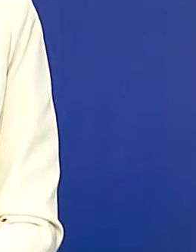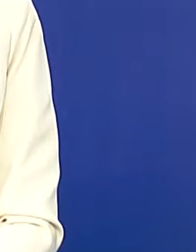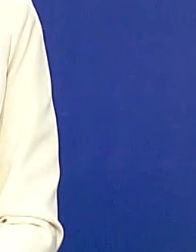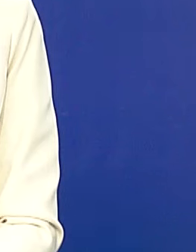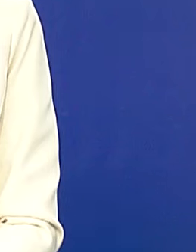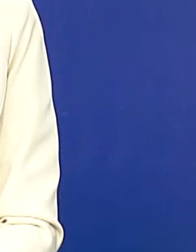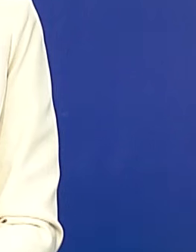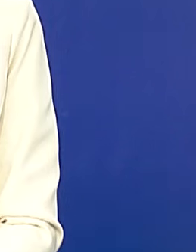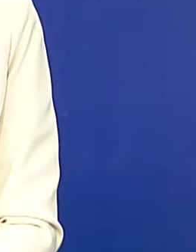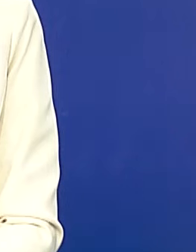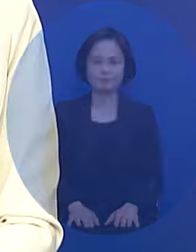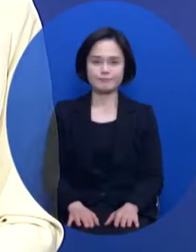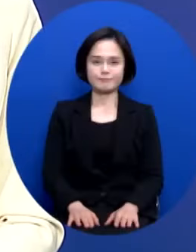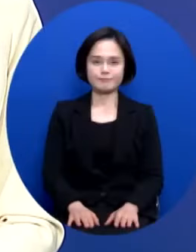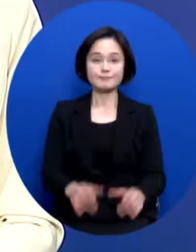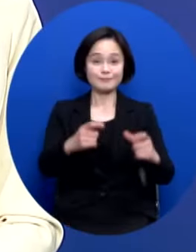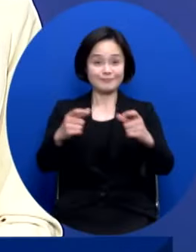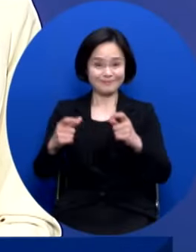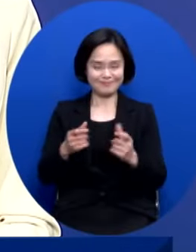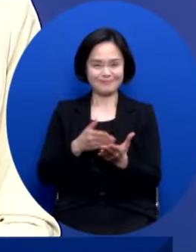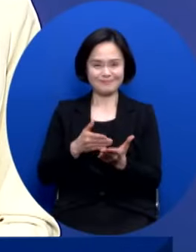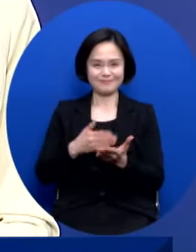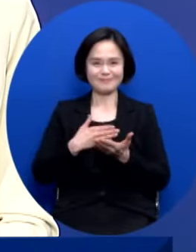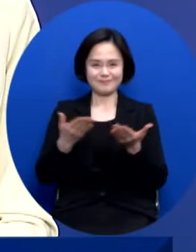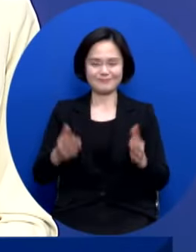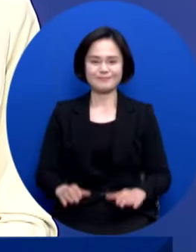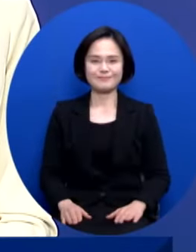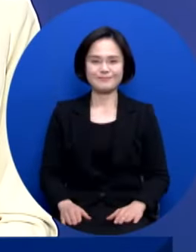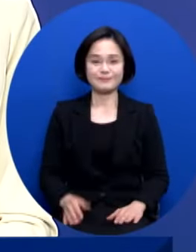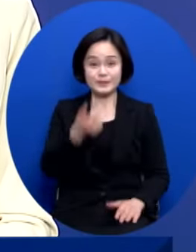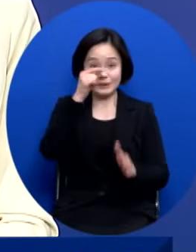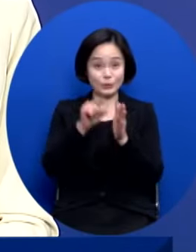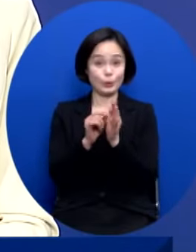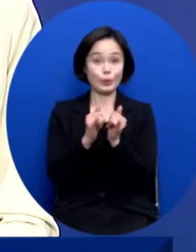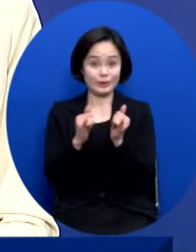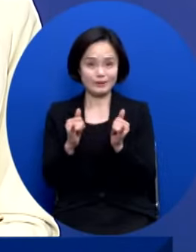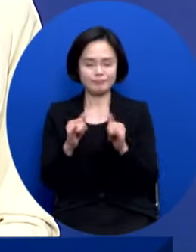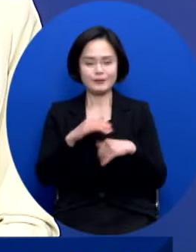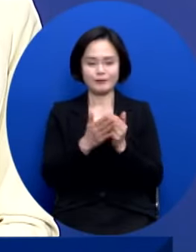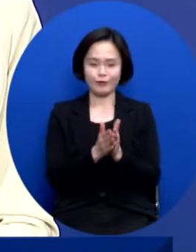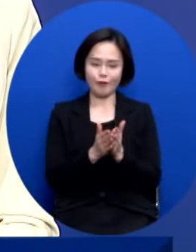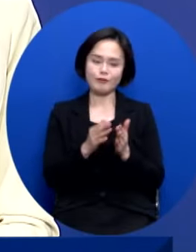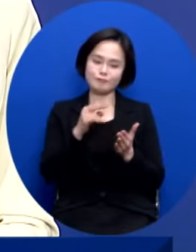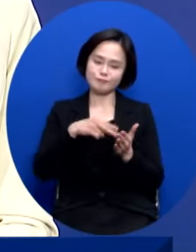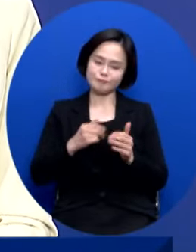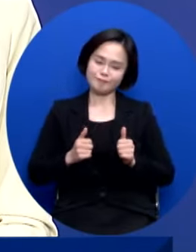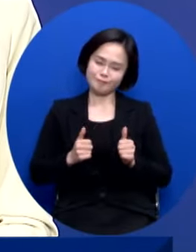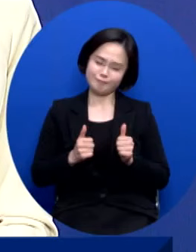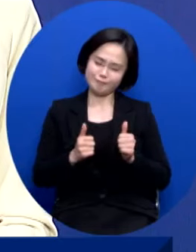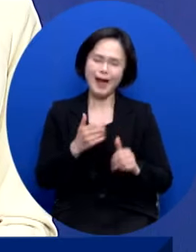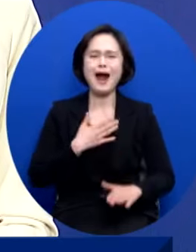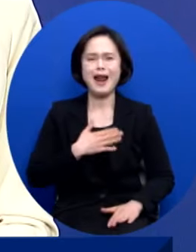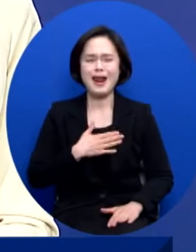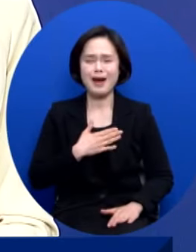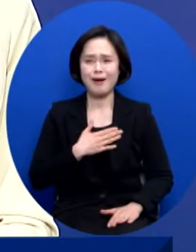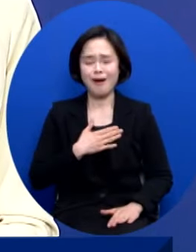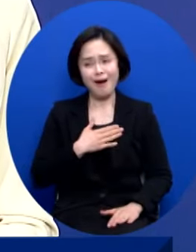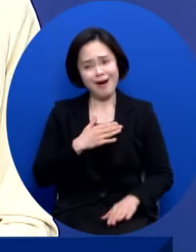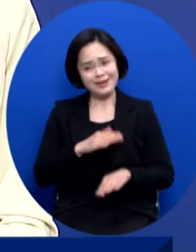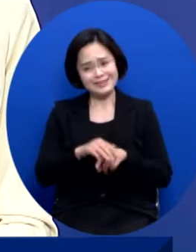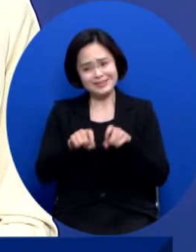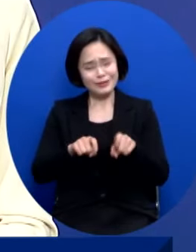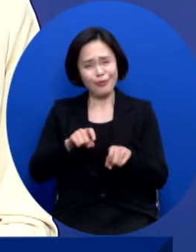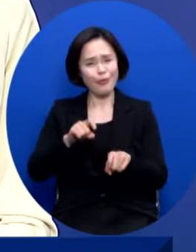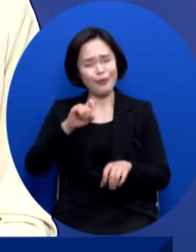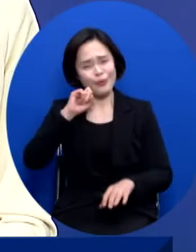각 지역별 소식입니다. 크리스천이라면 누구나 성경을 읽어야 한다는 것은 알지만 마음처럼 되지 않죠. 이를